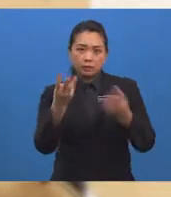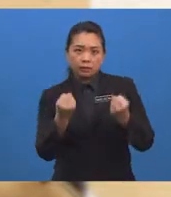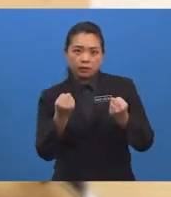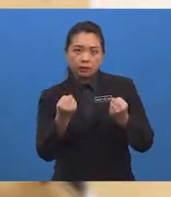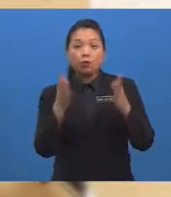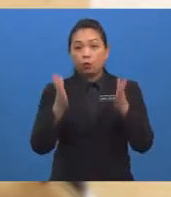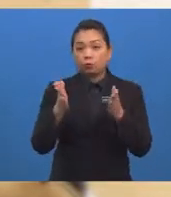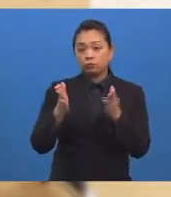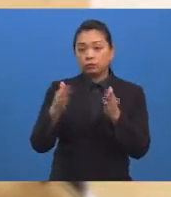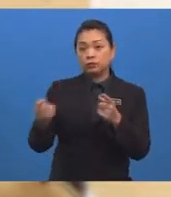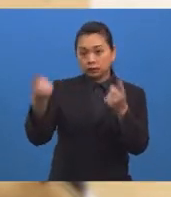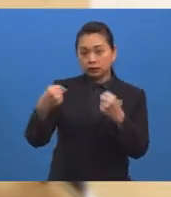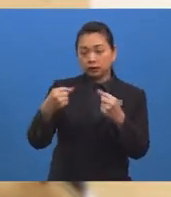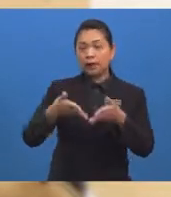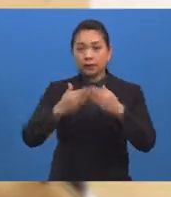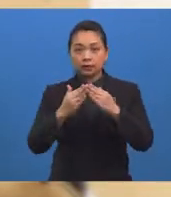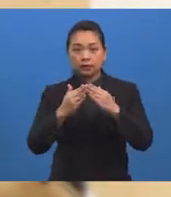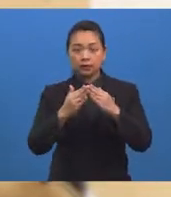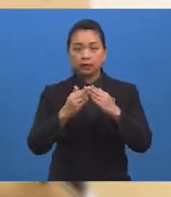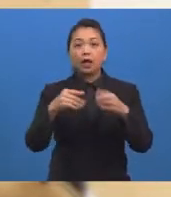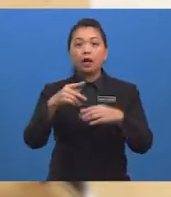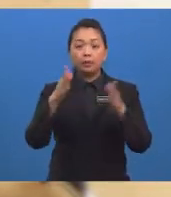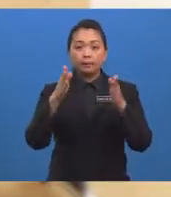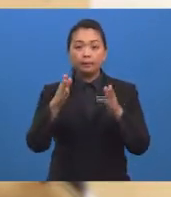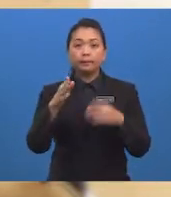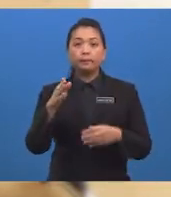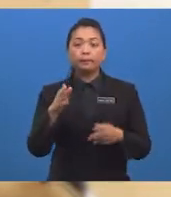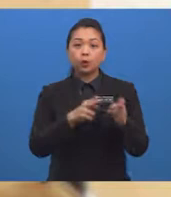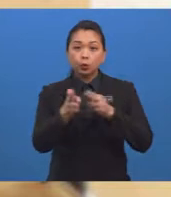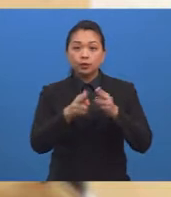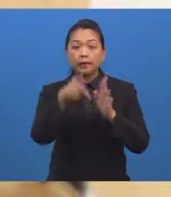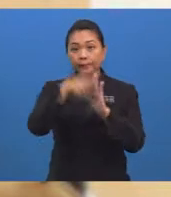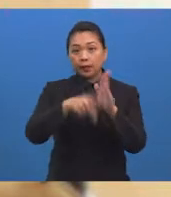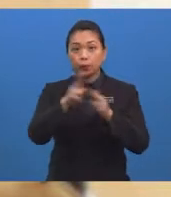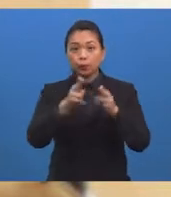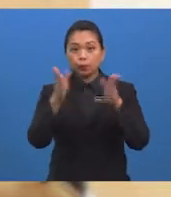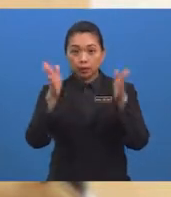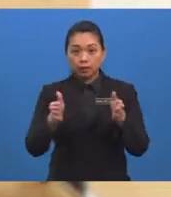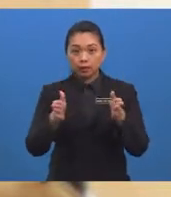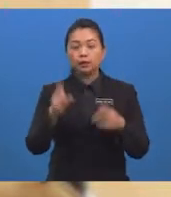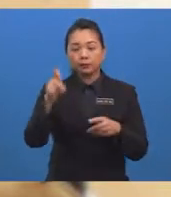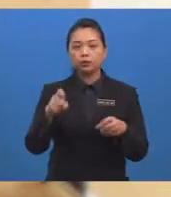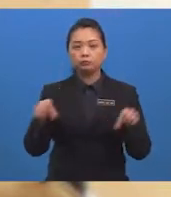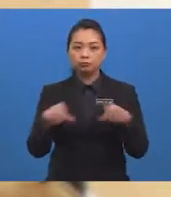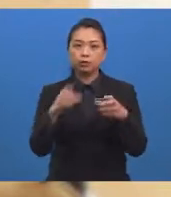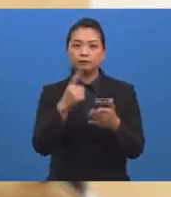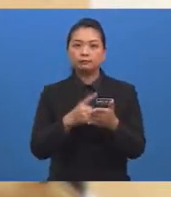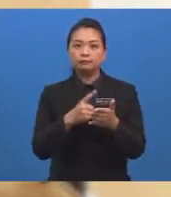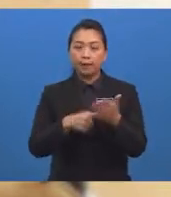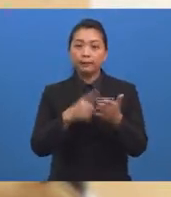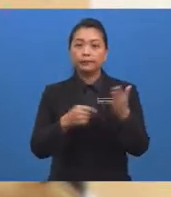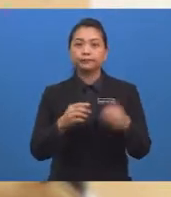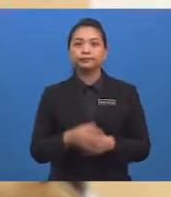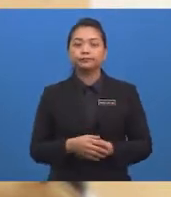dan menjangka pelbagai kemungkinan pilihan yang diperlukan oleh pelanggan. Ya,